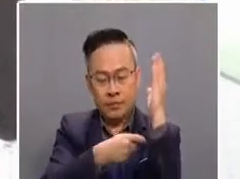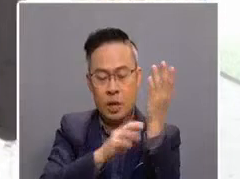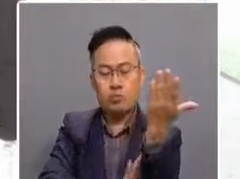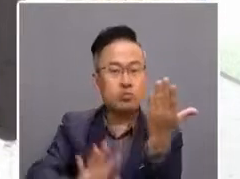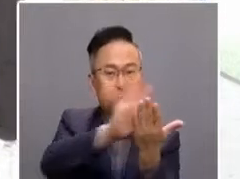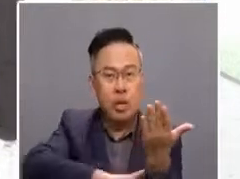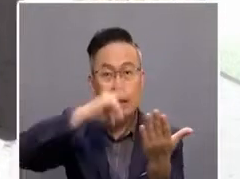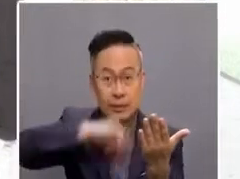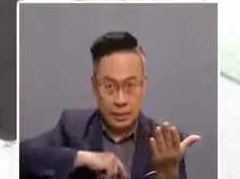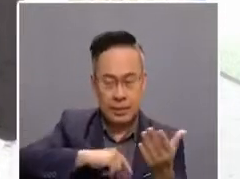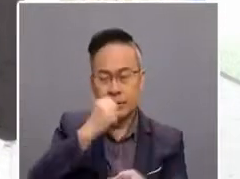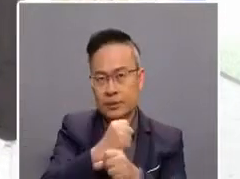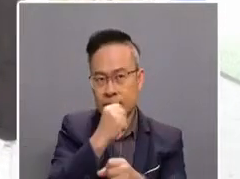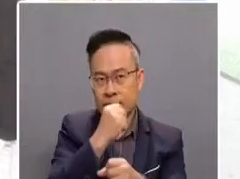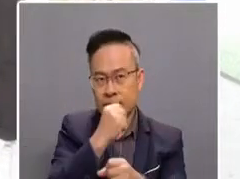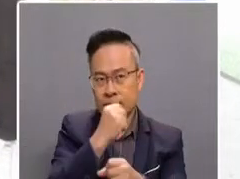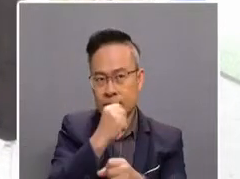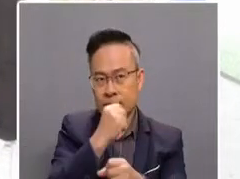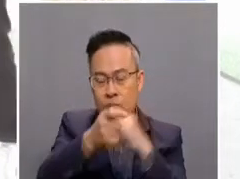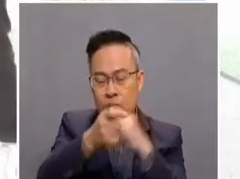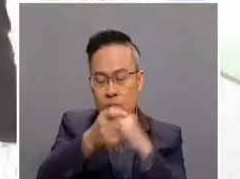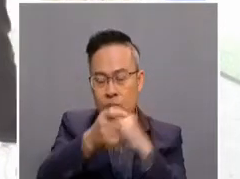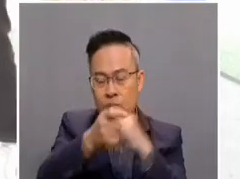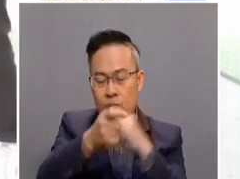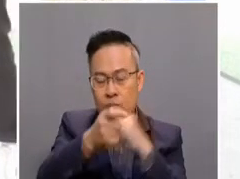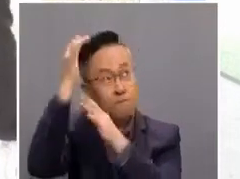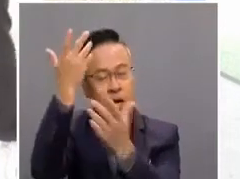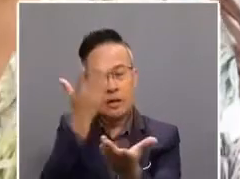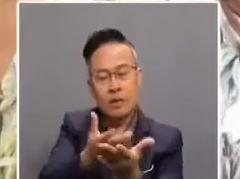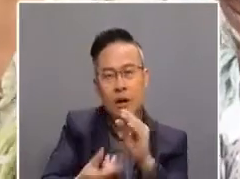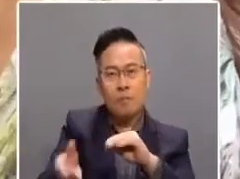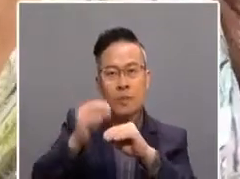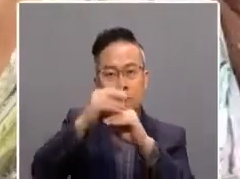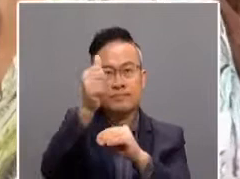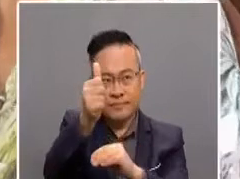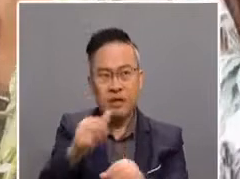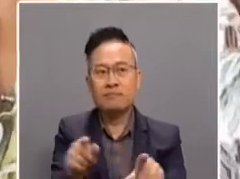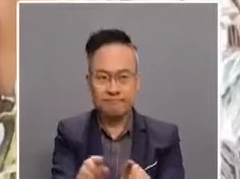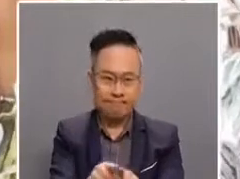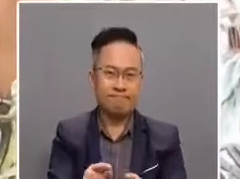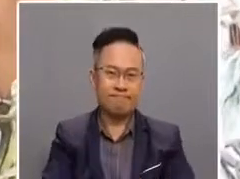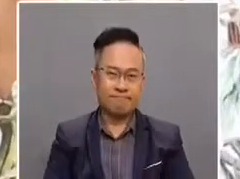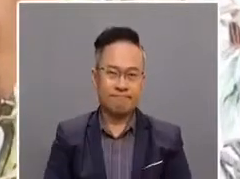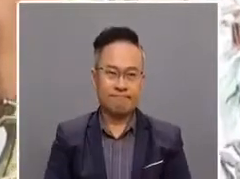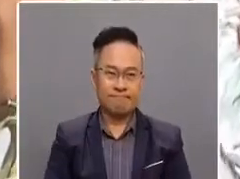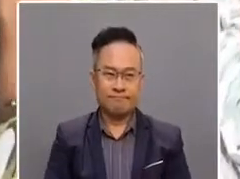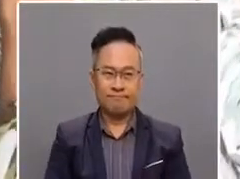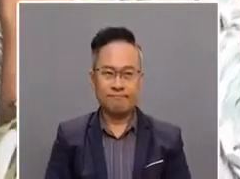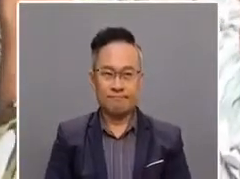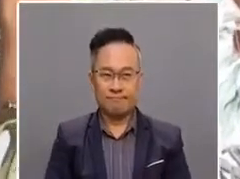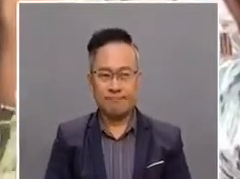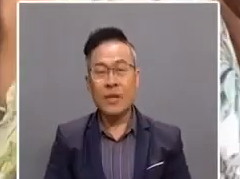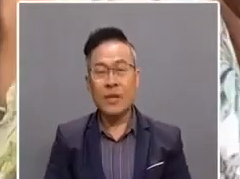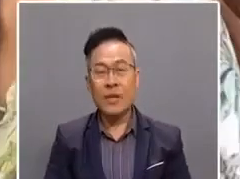แบบนี้คนปลูกยางพาราก็ดูมีความหวังนะท่านประธานท่านพอนะฮะดูมีความหวังในชีวิตมากขึ้นนะครับ